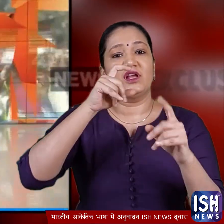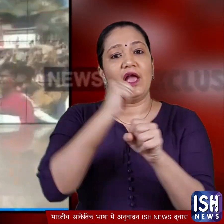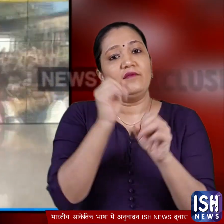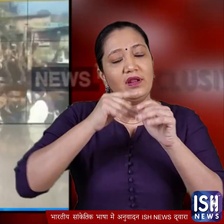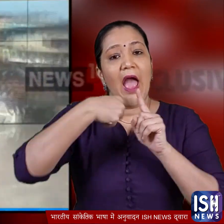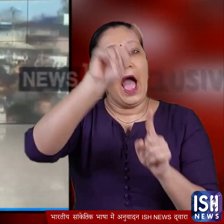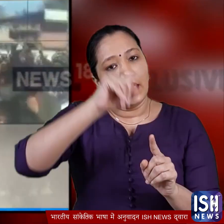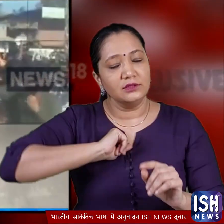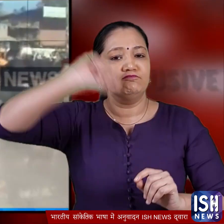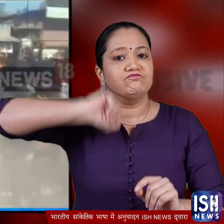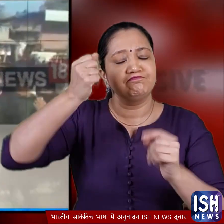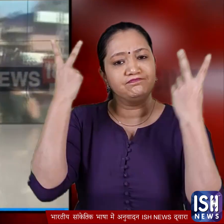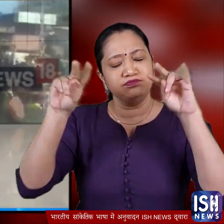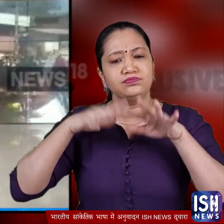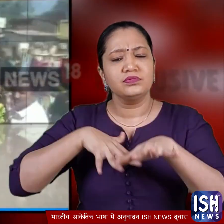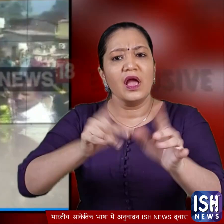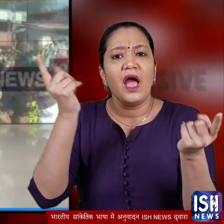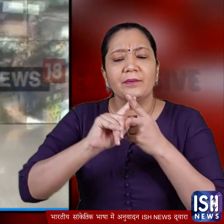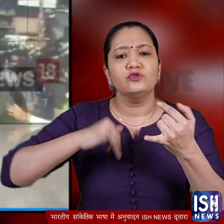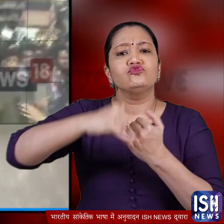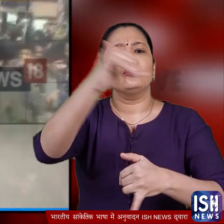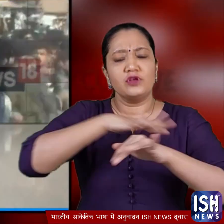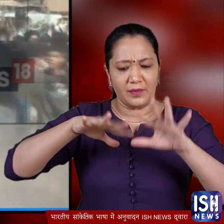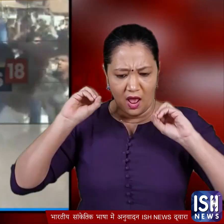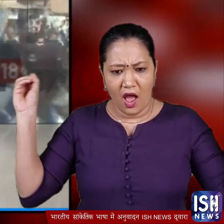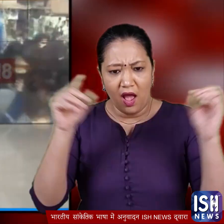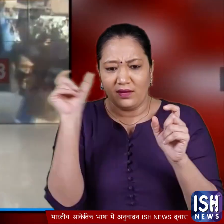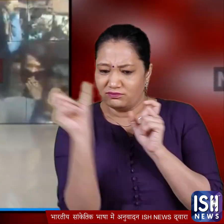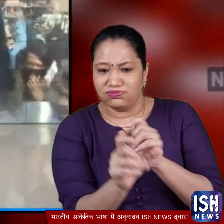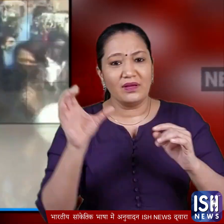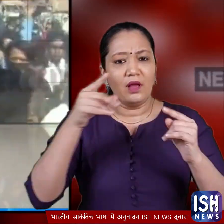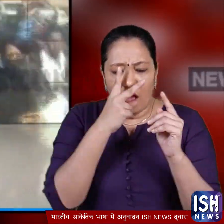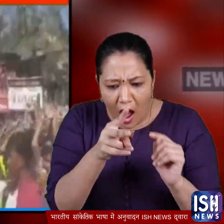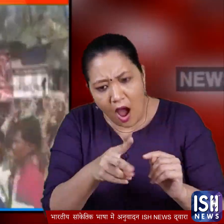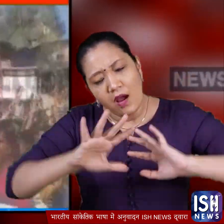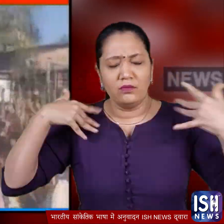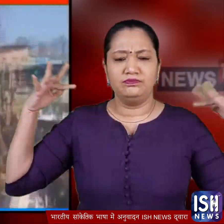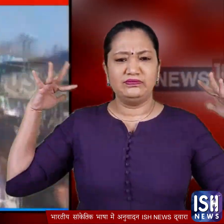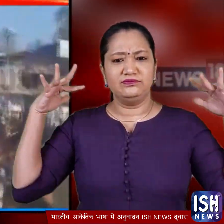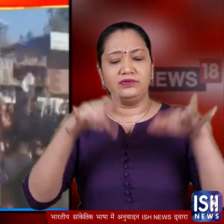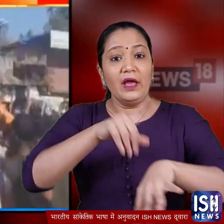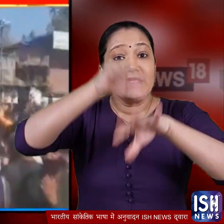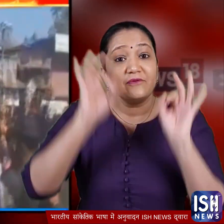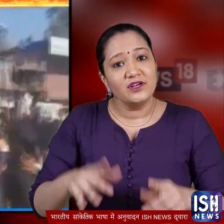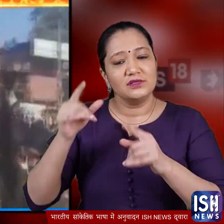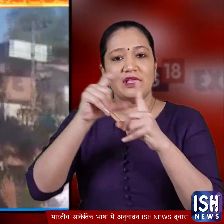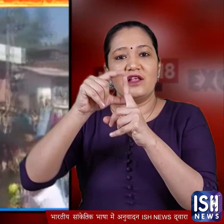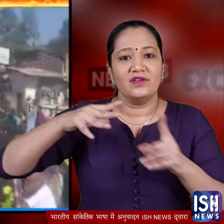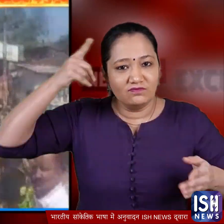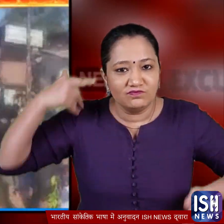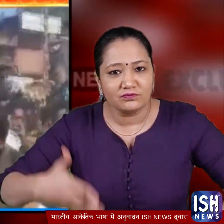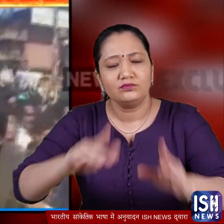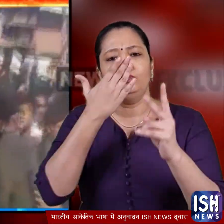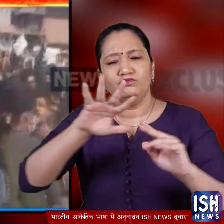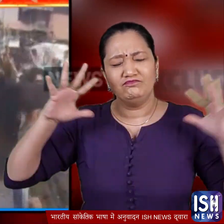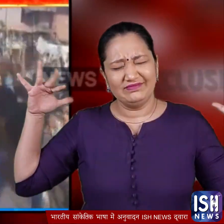खिलाफ प्रदर्शन करने के लिए इकट्ठा हुए, जिसकी जानकारी उन्हें एक सोशल मीडिया पोस्ट के जरिए लगी और फिर तय वक्त पर धारावी की